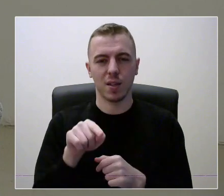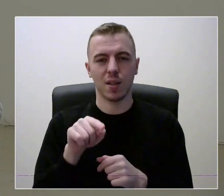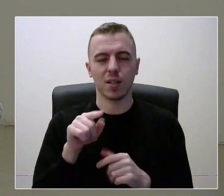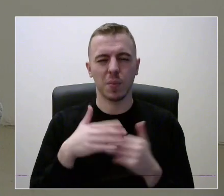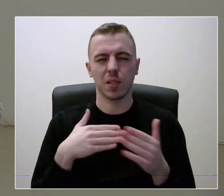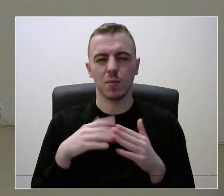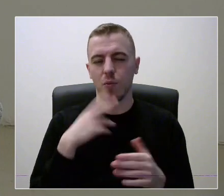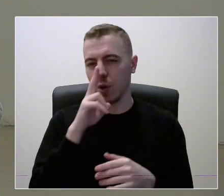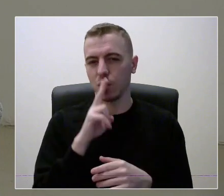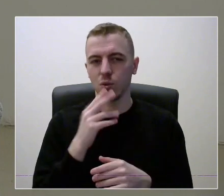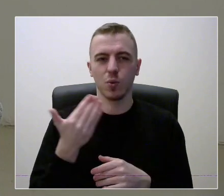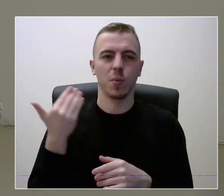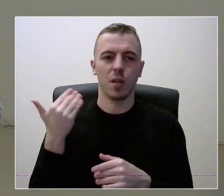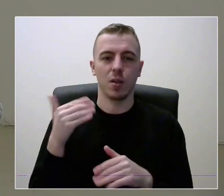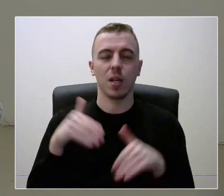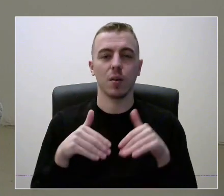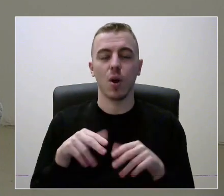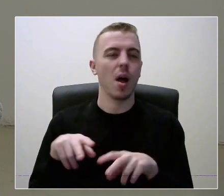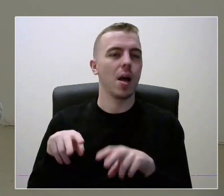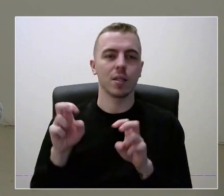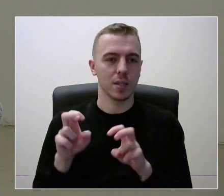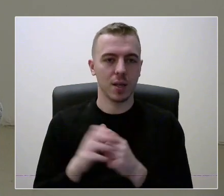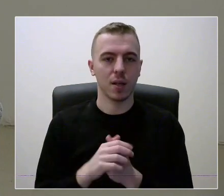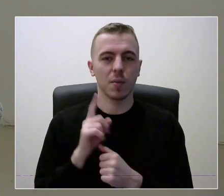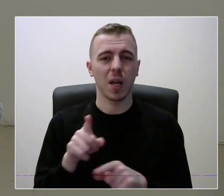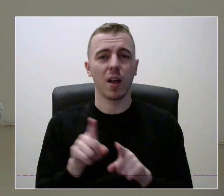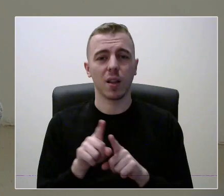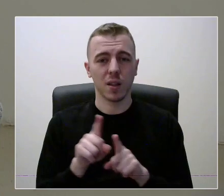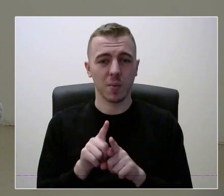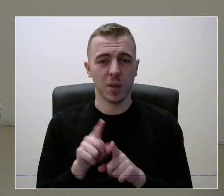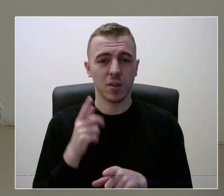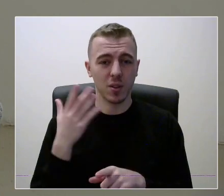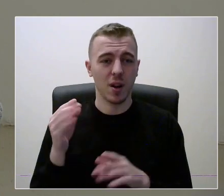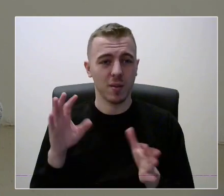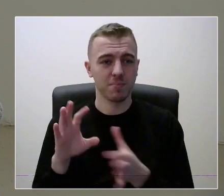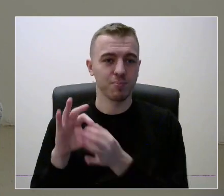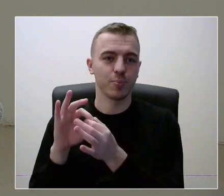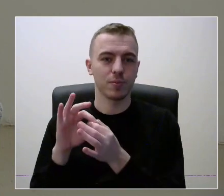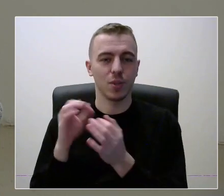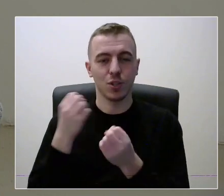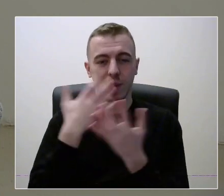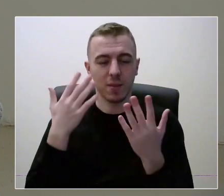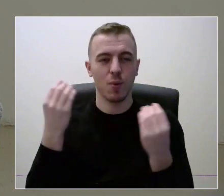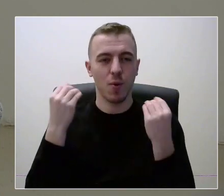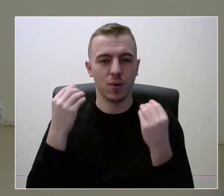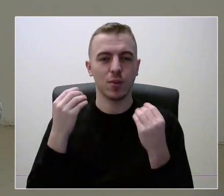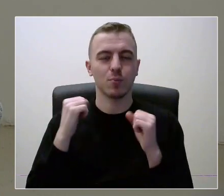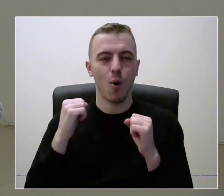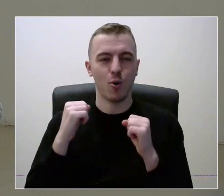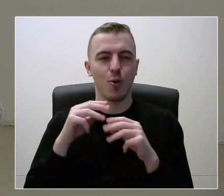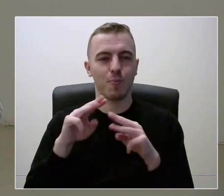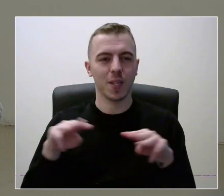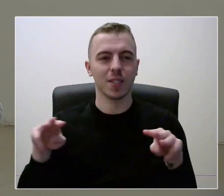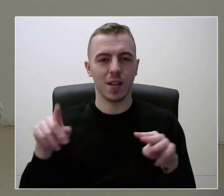du mėnesiai, kai prieš rinkimus atsisakėte, bet tai irgi yra pavaldi tiesiogiai švietimo mokslo sporto ministerijai. Ministrė yra